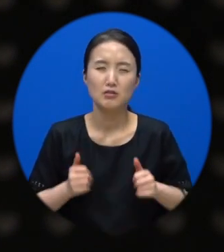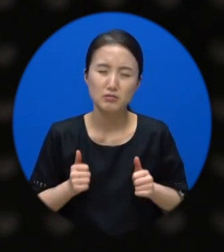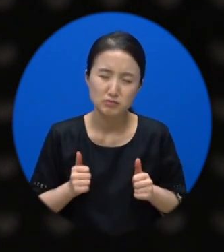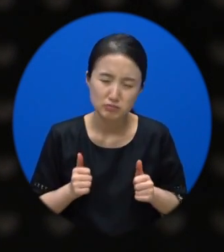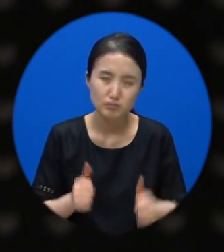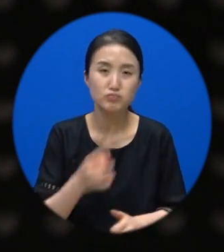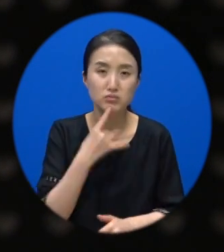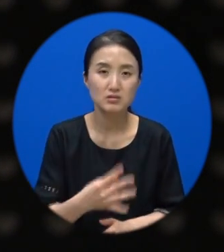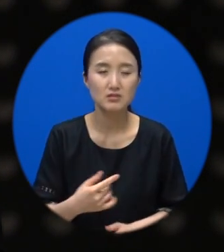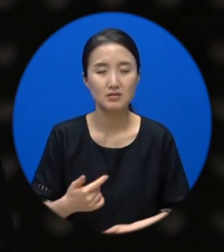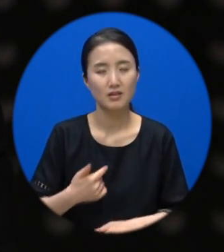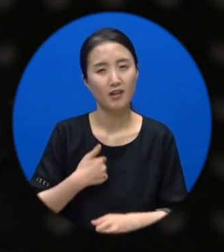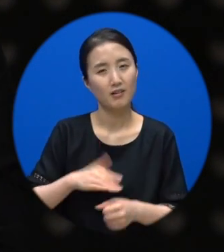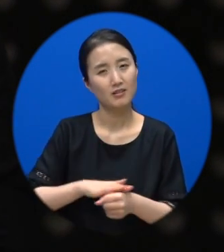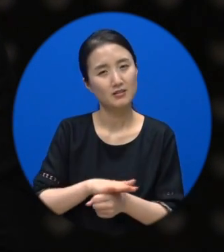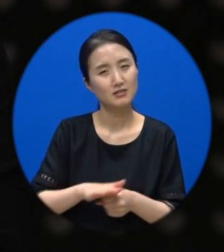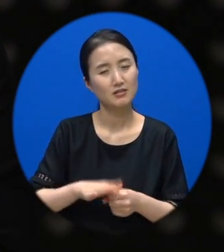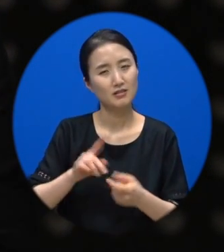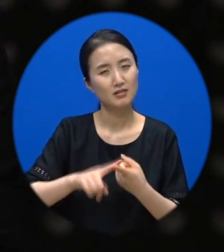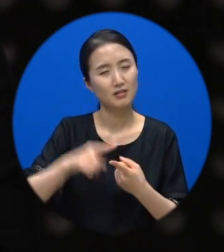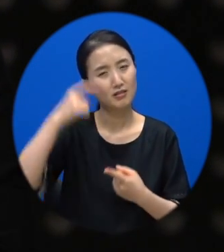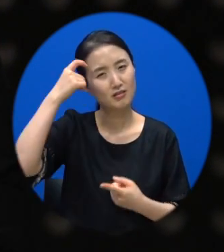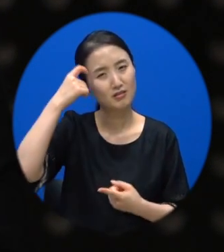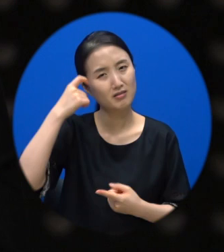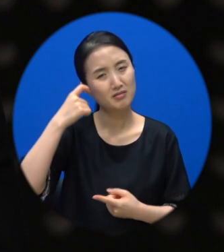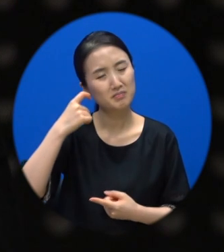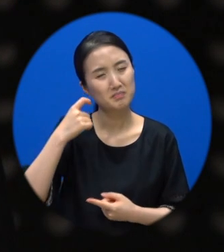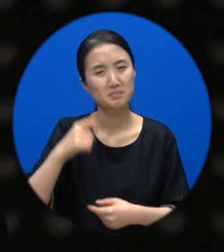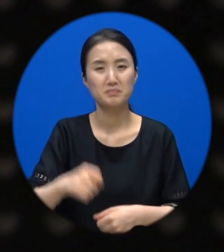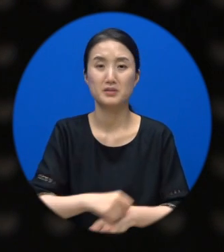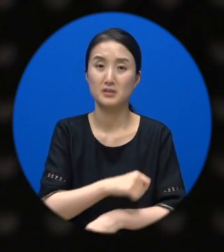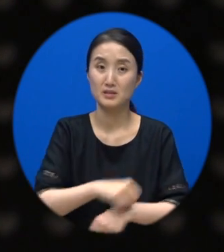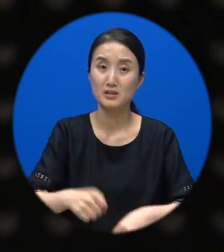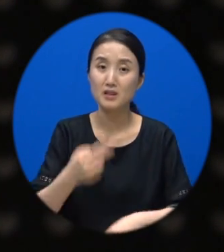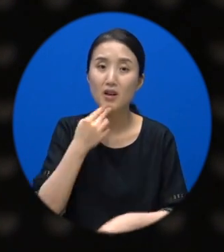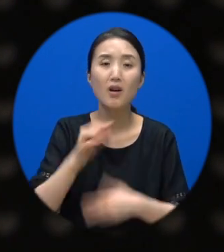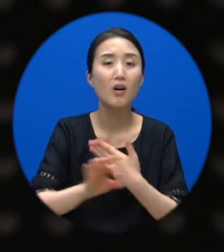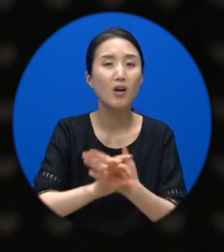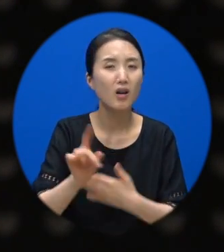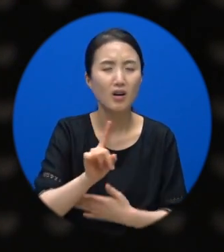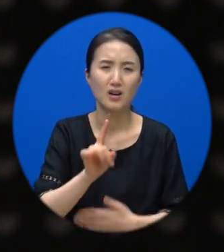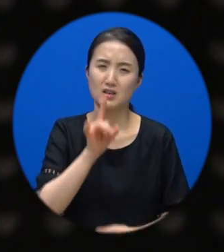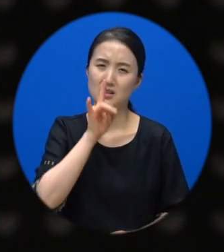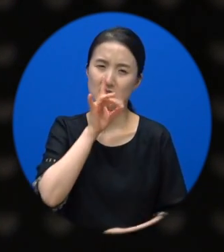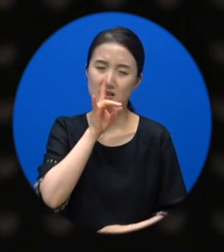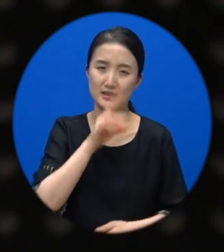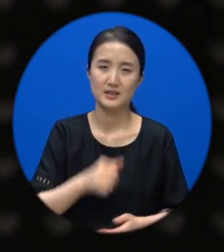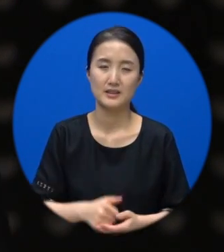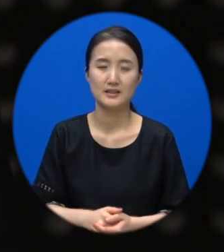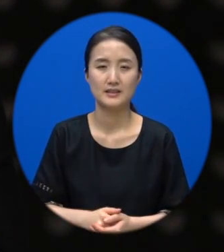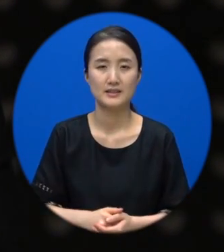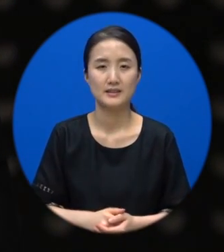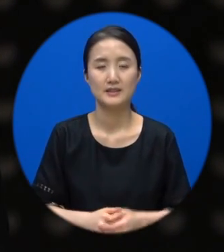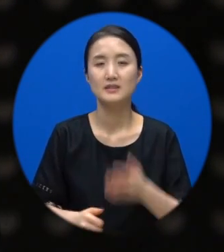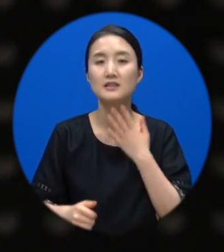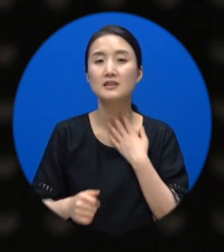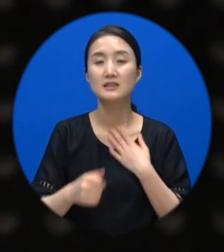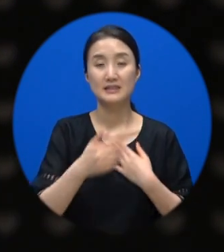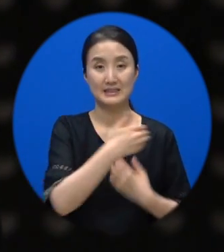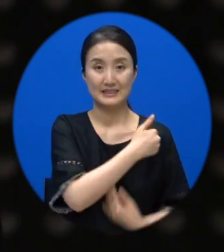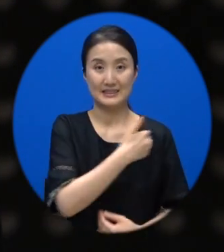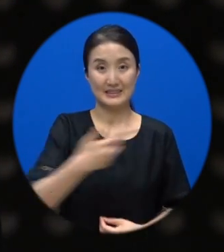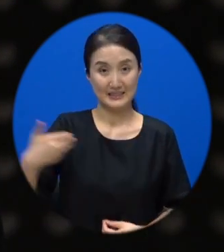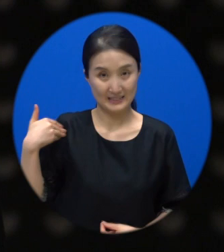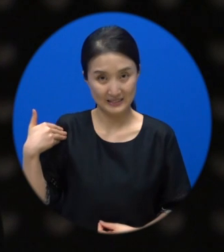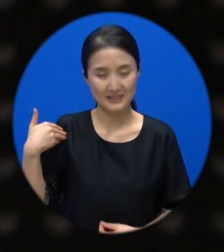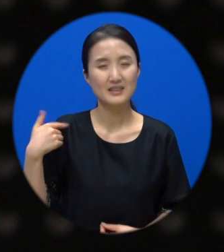생겨요. 우리는 그런 함정에 빠지면 안 됩니다. 그래서 자신감은 이용만 하는 걸로